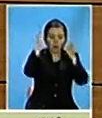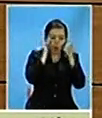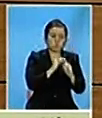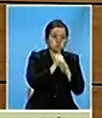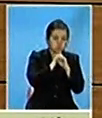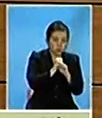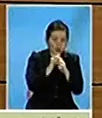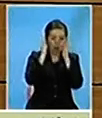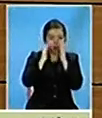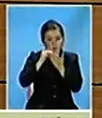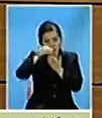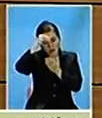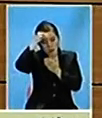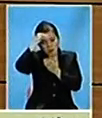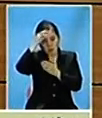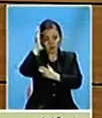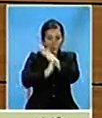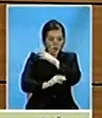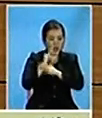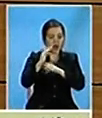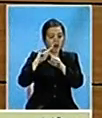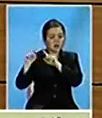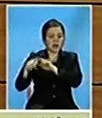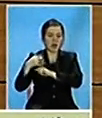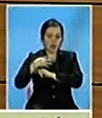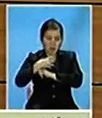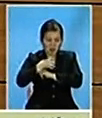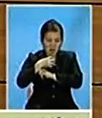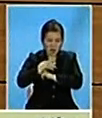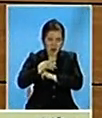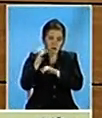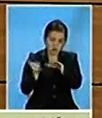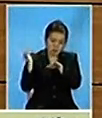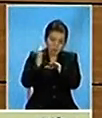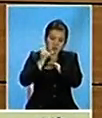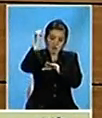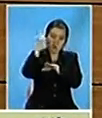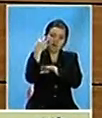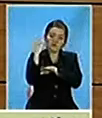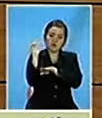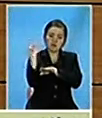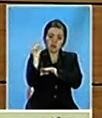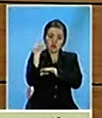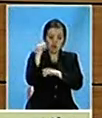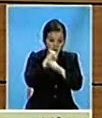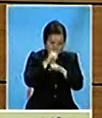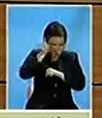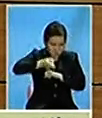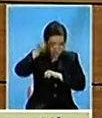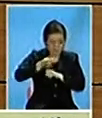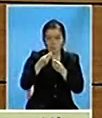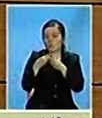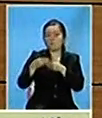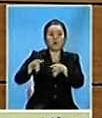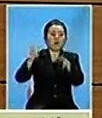หรือนักเรียนเนี่ยท่านต้องการที่จะลดค่ารถเมล์หรือต้องการให้ขึ้นรถเมล์ฟรีหรืออย่างไรให้เป็นจริงจังไม่ใช่ปล่อยให้เ